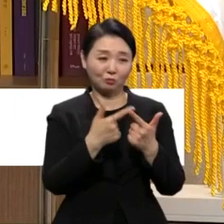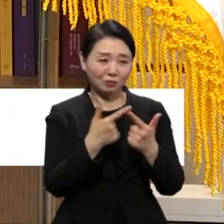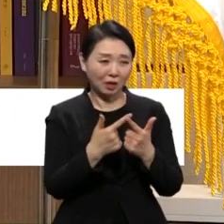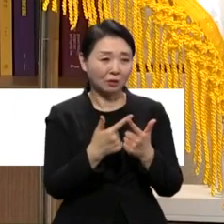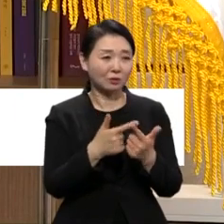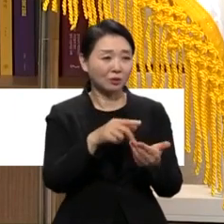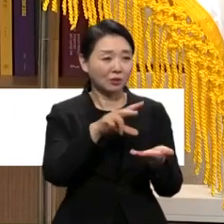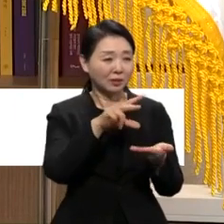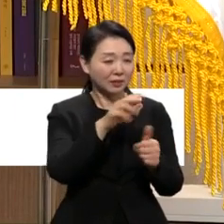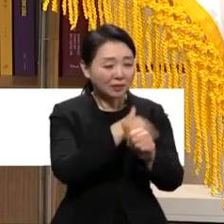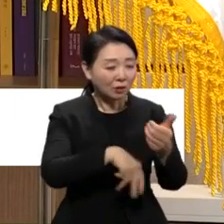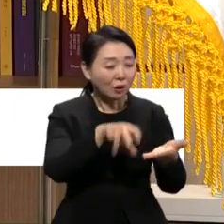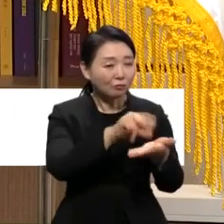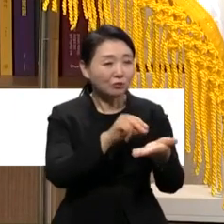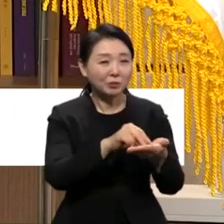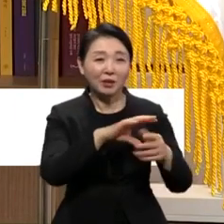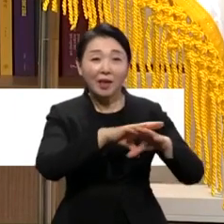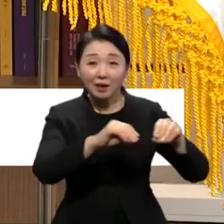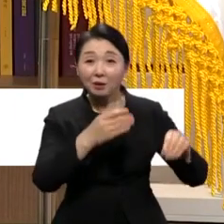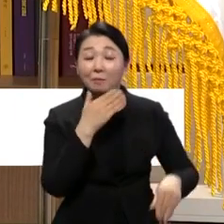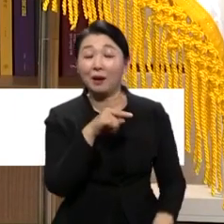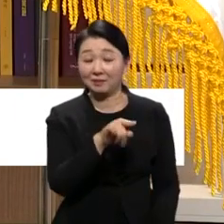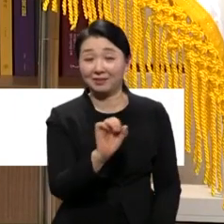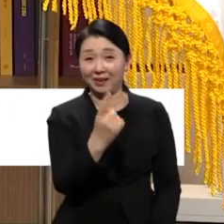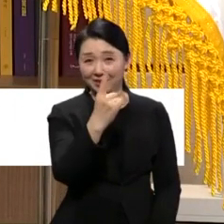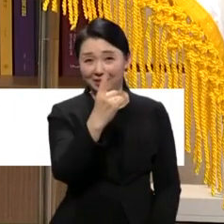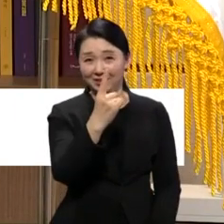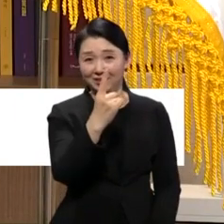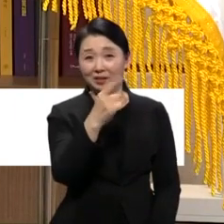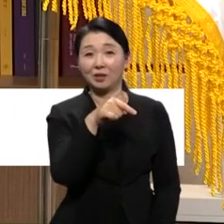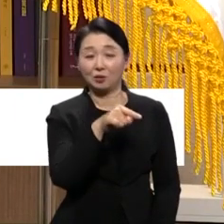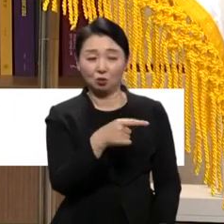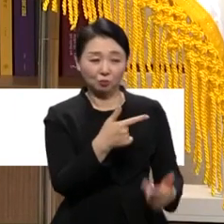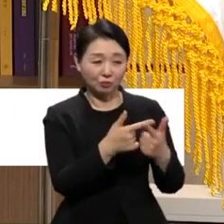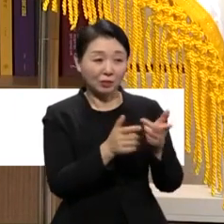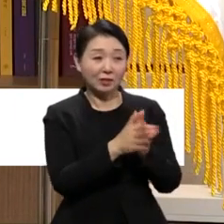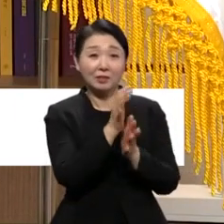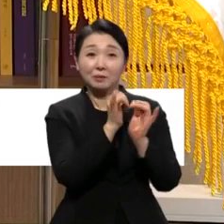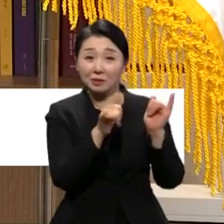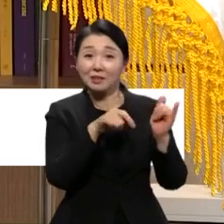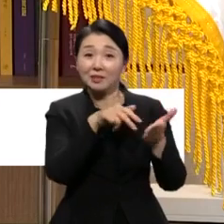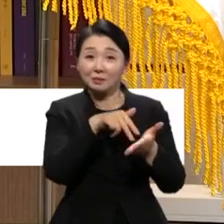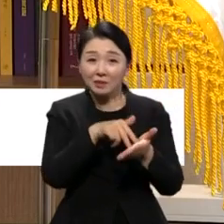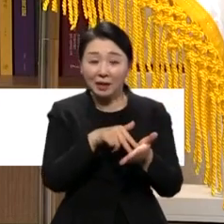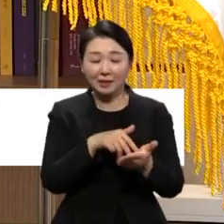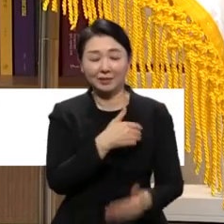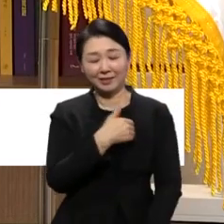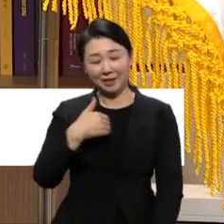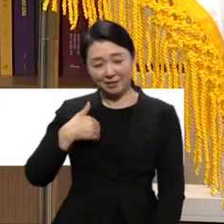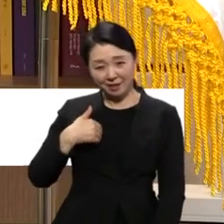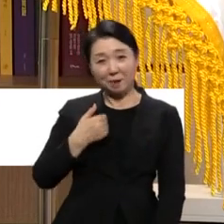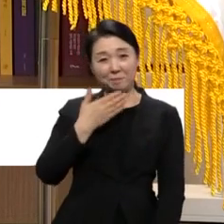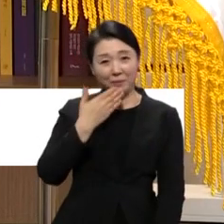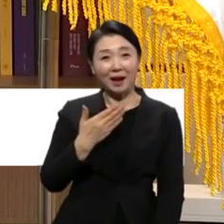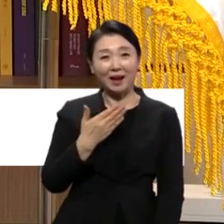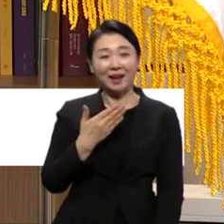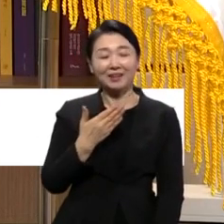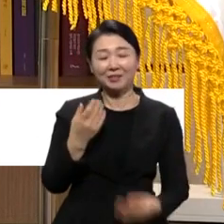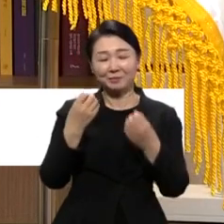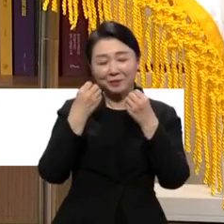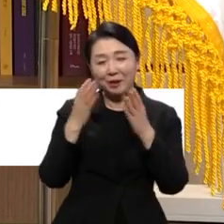현안들을 해결하는 그런 계기였기 때문에 부산 시민들도 네. 자신감을 잃지 않고 지금